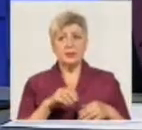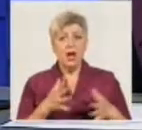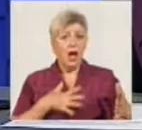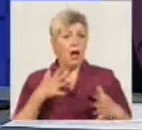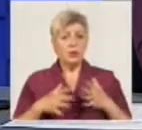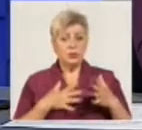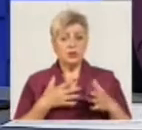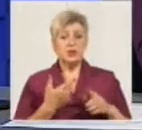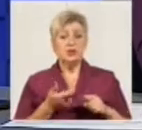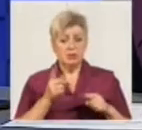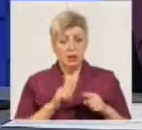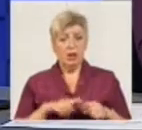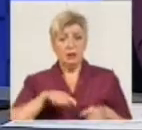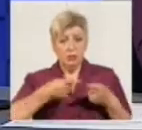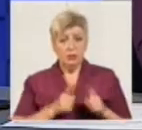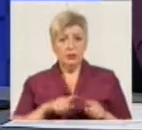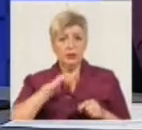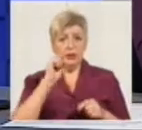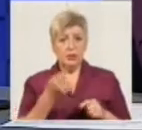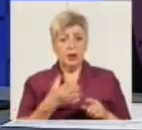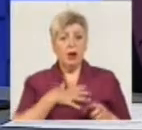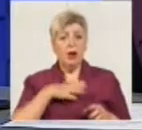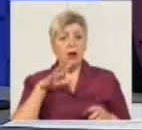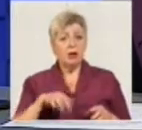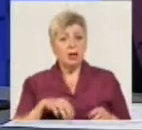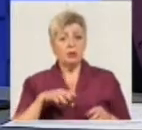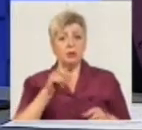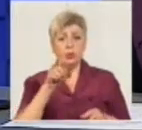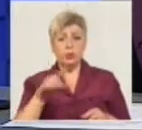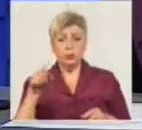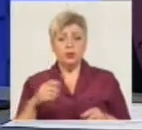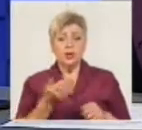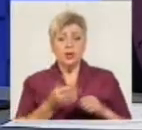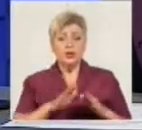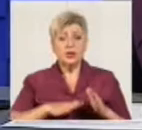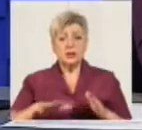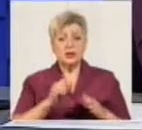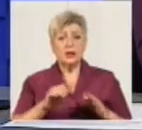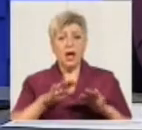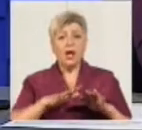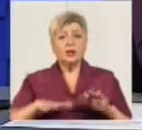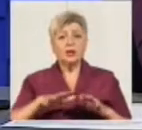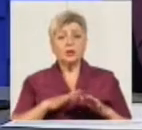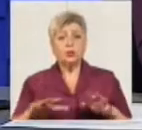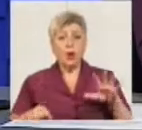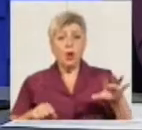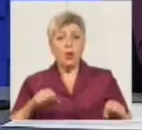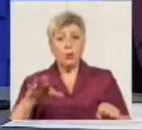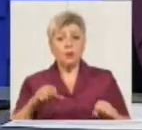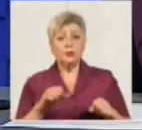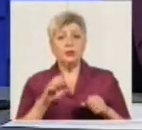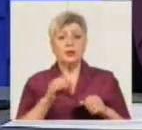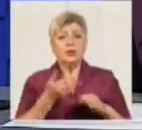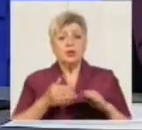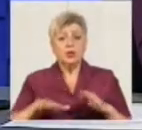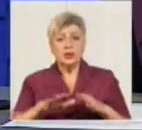емоції – це війна, тому що гинуть люди, тому що частина території окупована, тому що частина території України